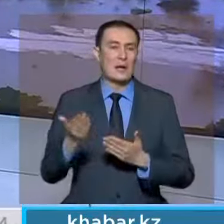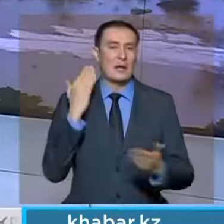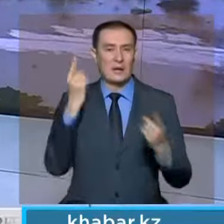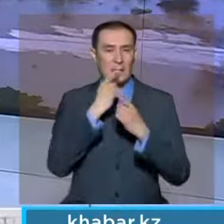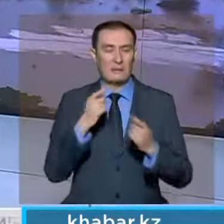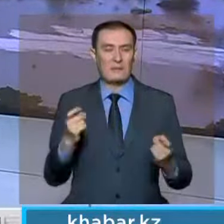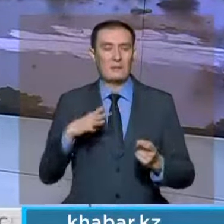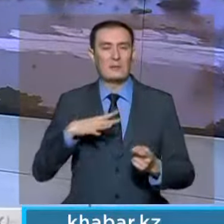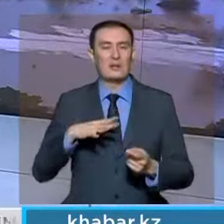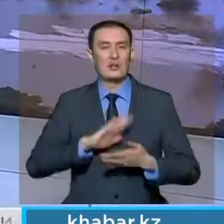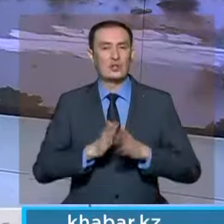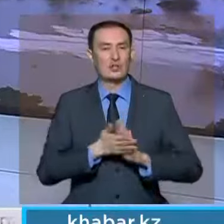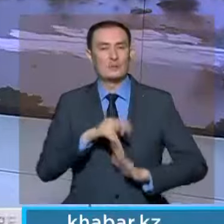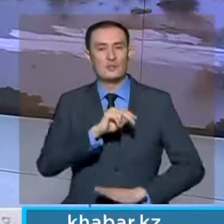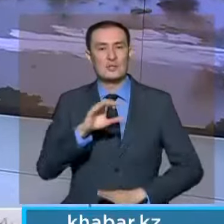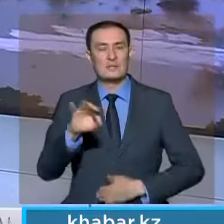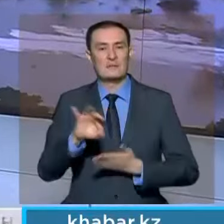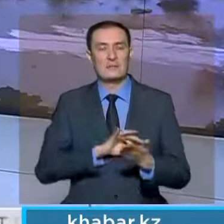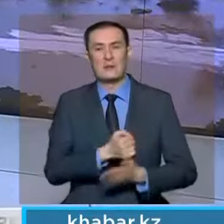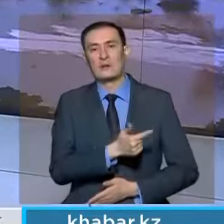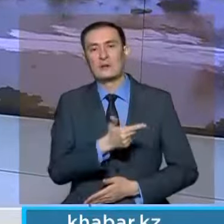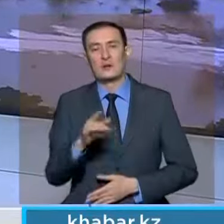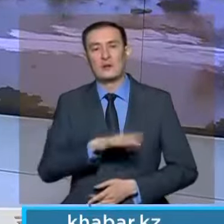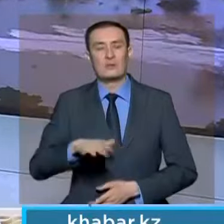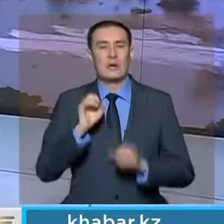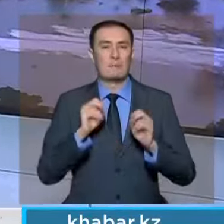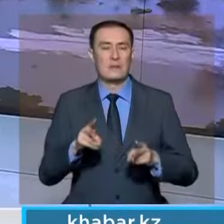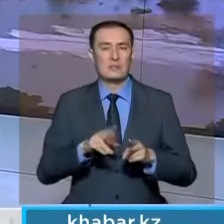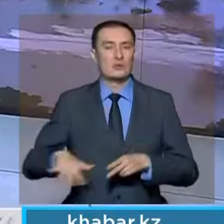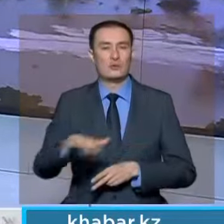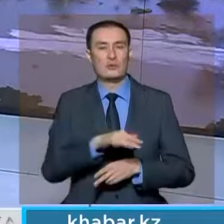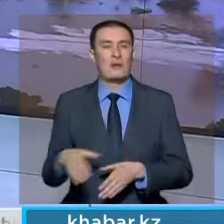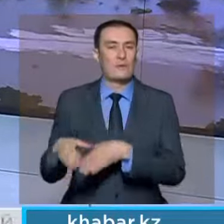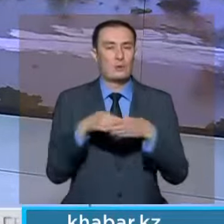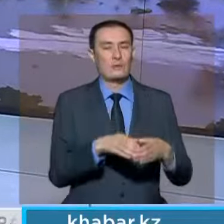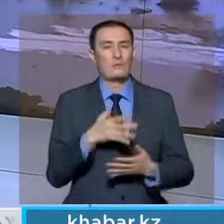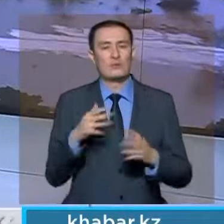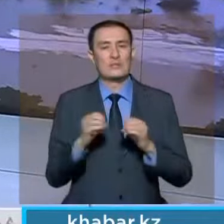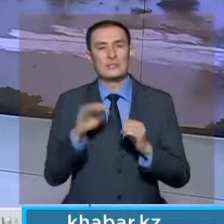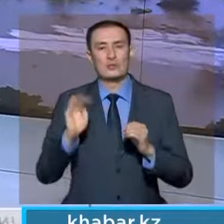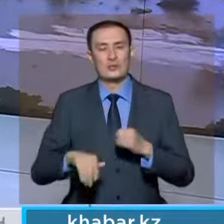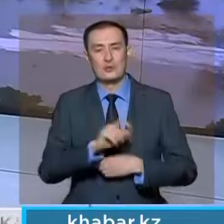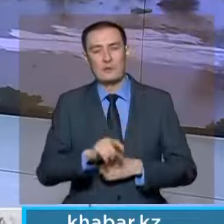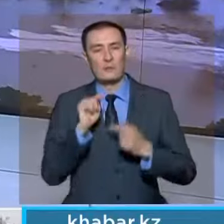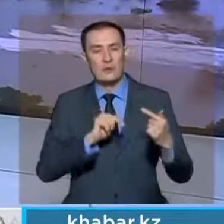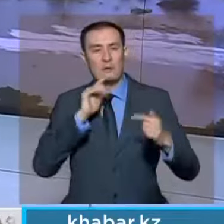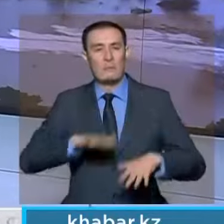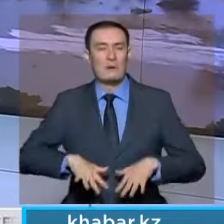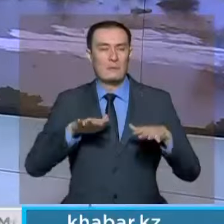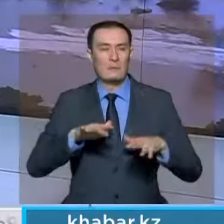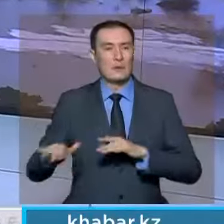Напомню, ранее там объявили режим ЧС сразу в нескольких районах. Из опасных зон эвакуировано свыше 10 тысяч человек. Противопаводковые